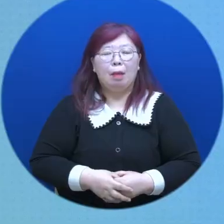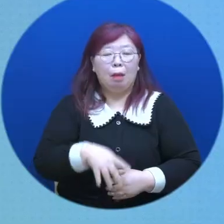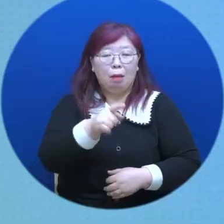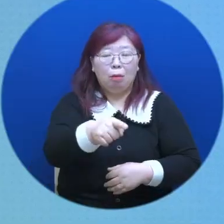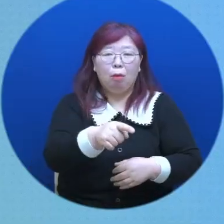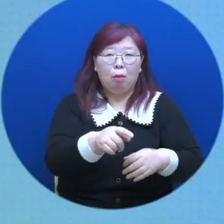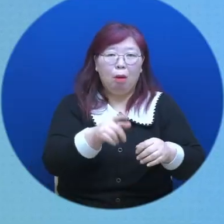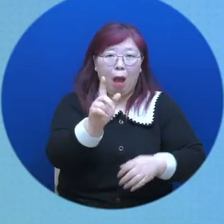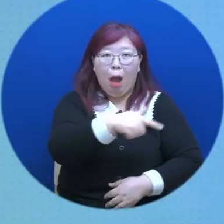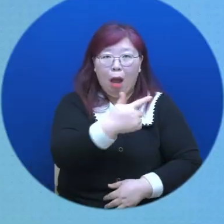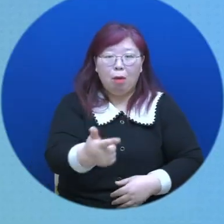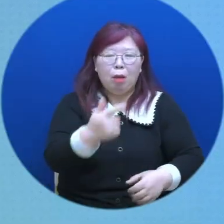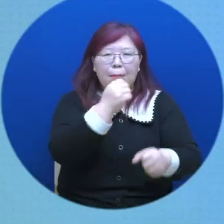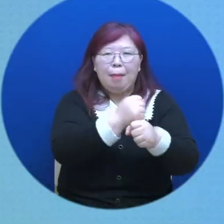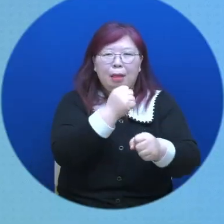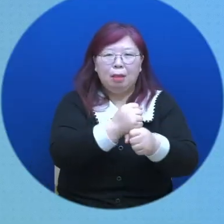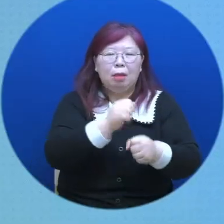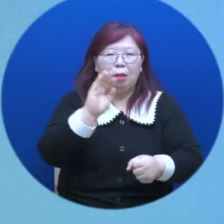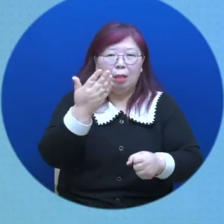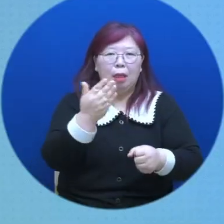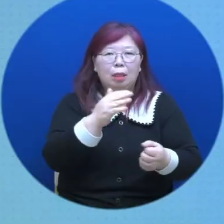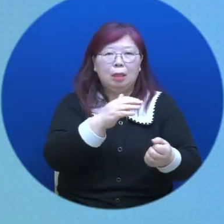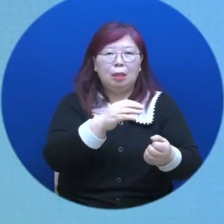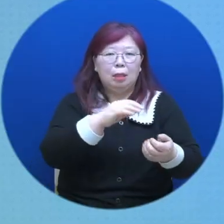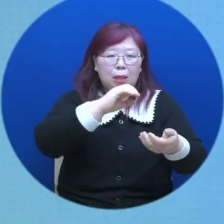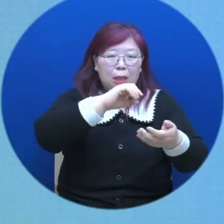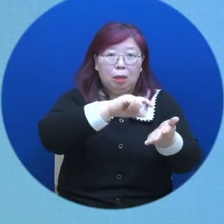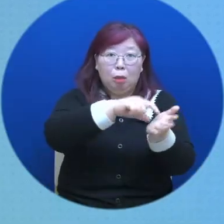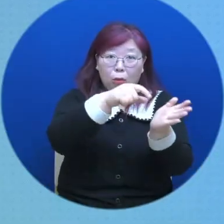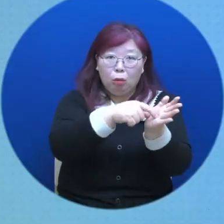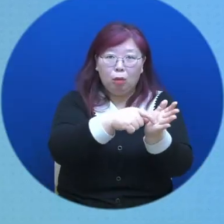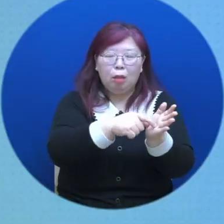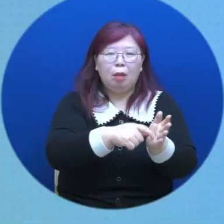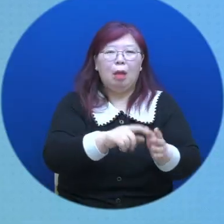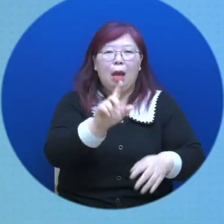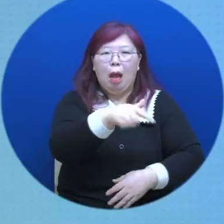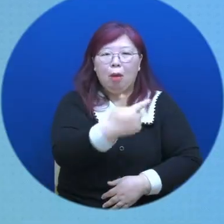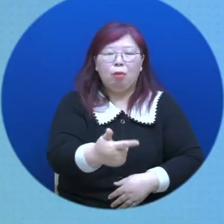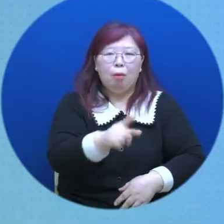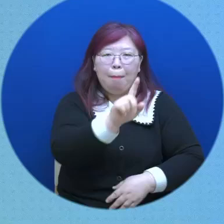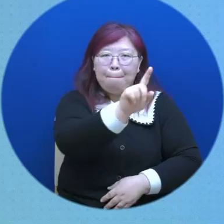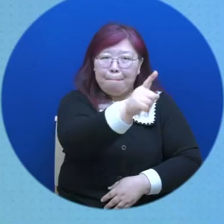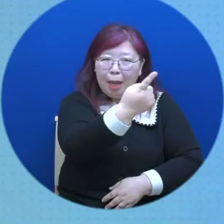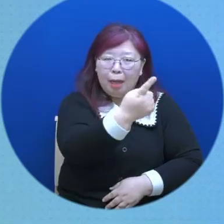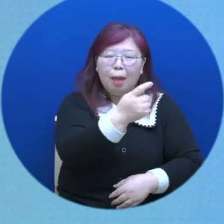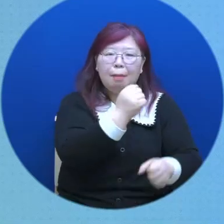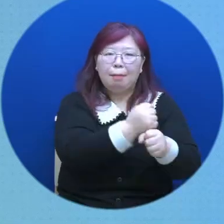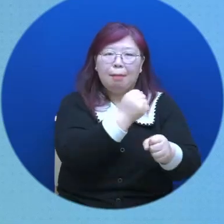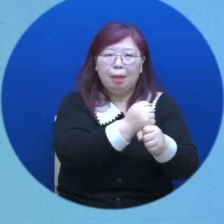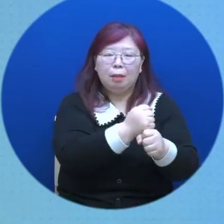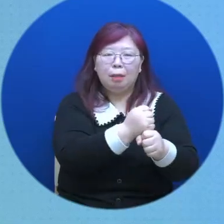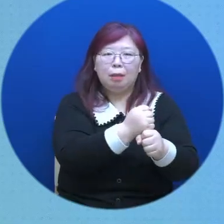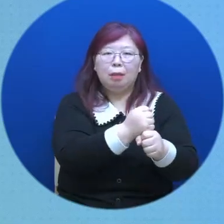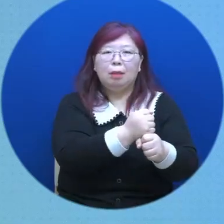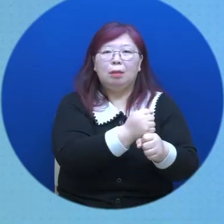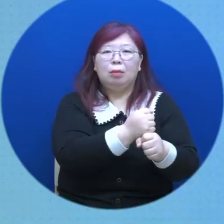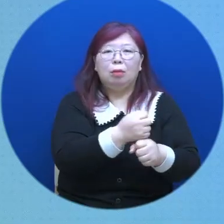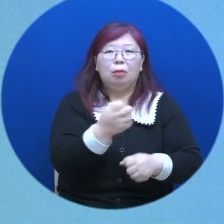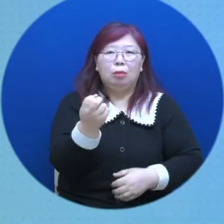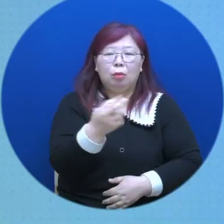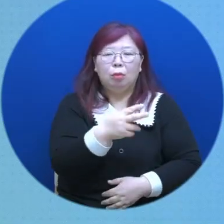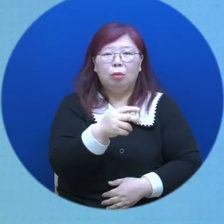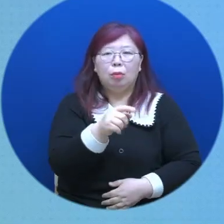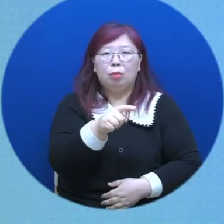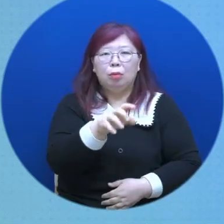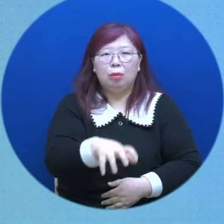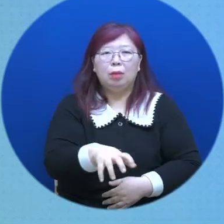생산량을 더 늘려요. 100개 찍던 것을 똑같이 100개를 찍으면서 뭐합니까? 그곳에